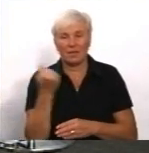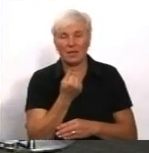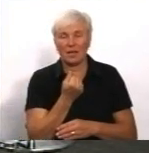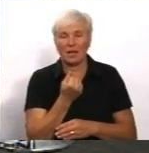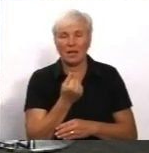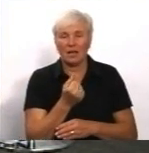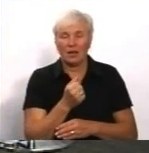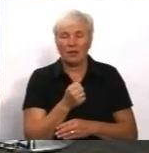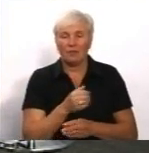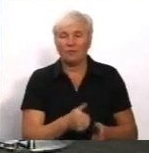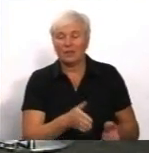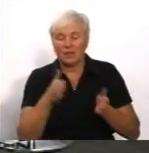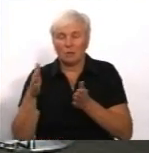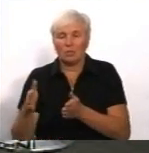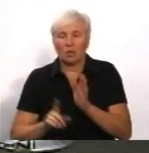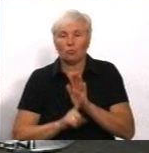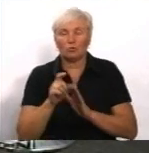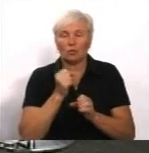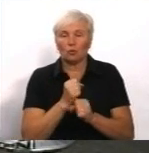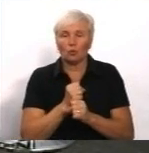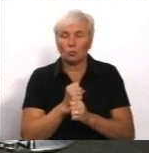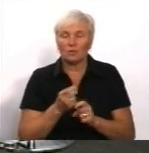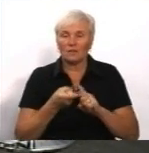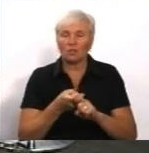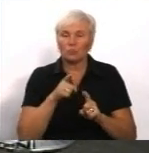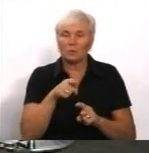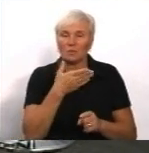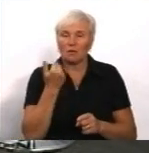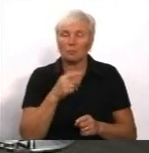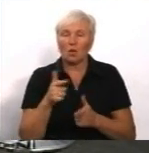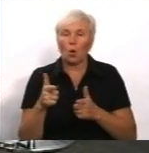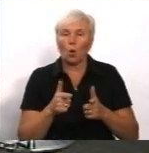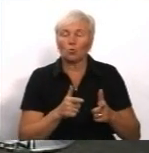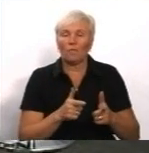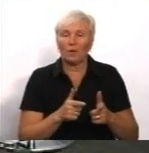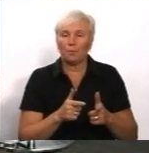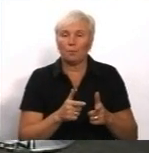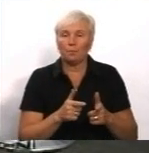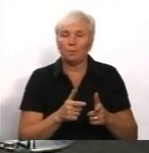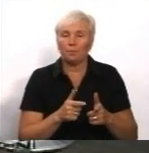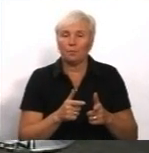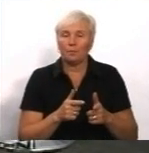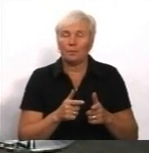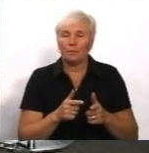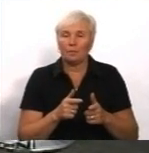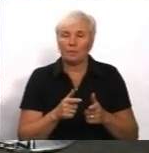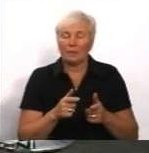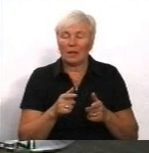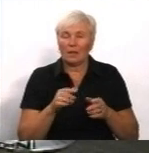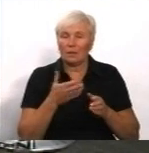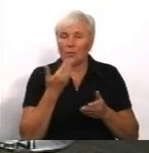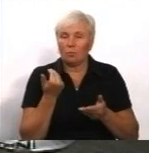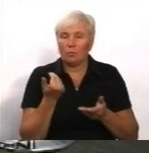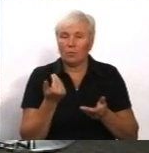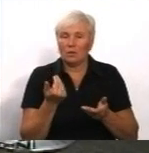відтермінували початок роботи це в Шароді в зв'язку з тим, що не було готове по тих чи інших причинах. Я зараз не буду